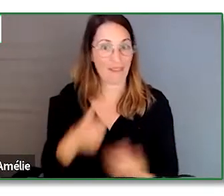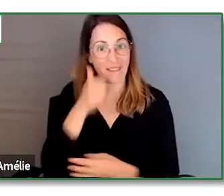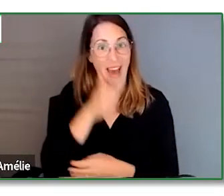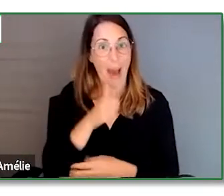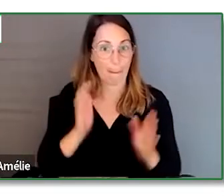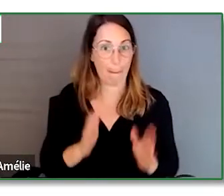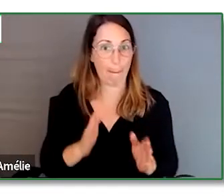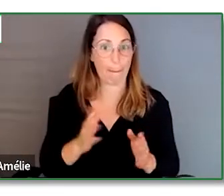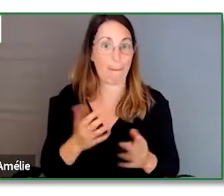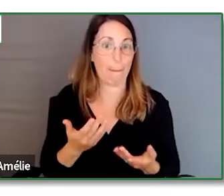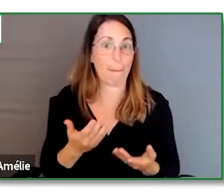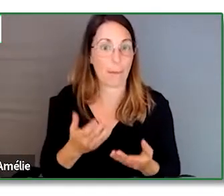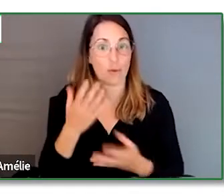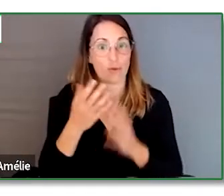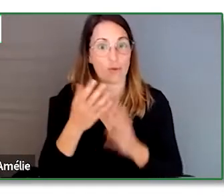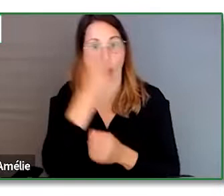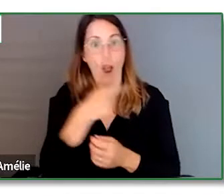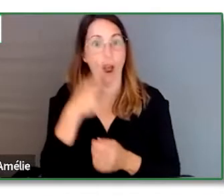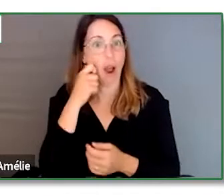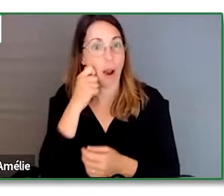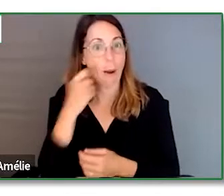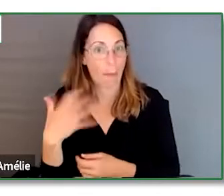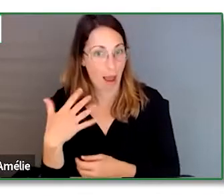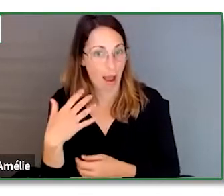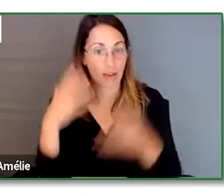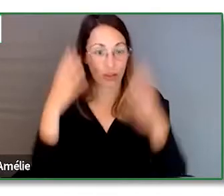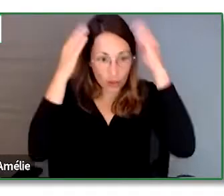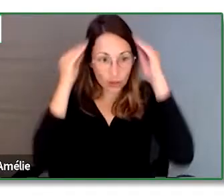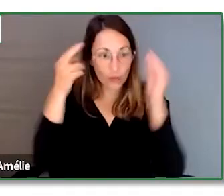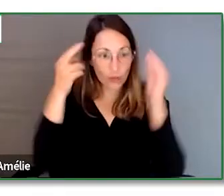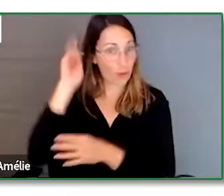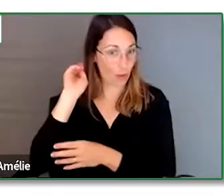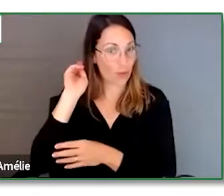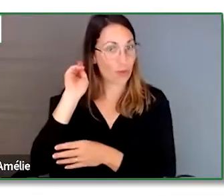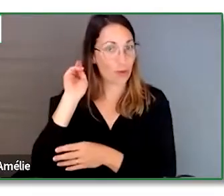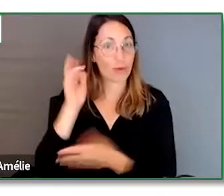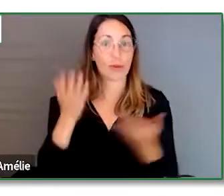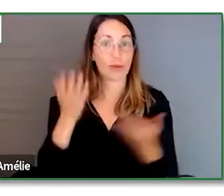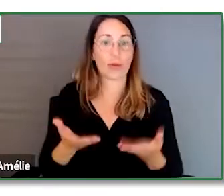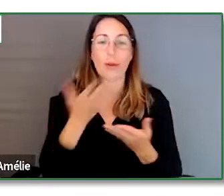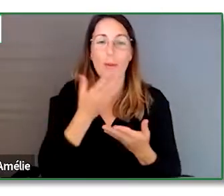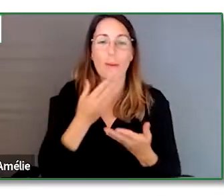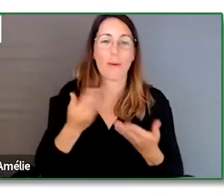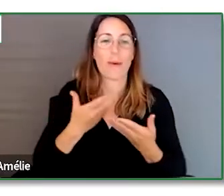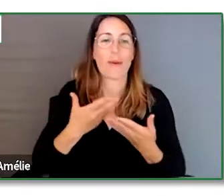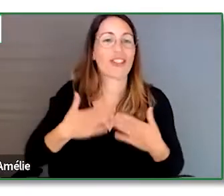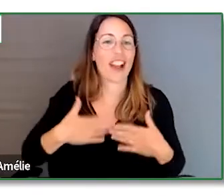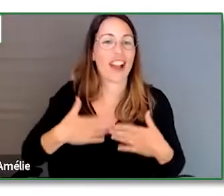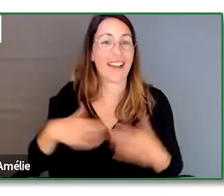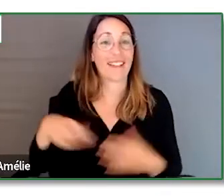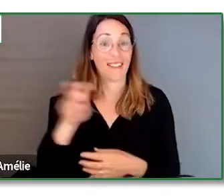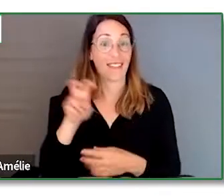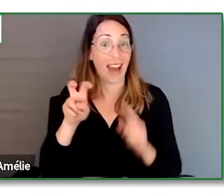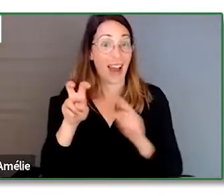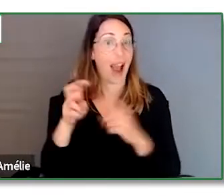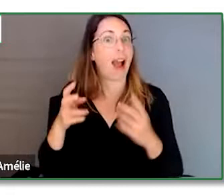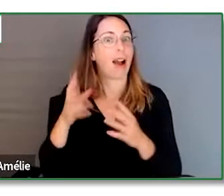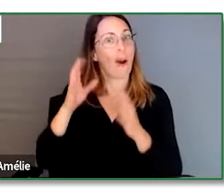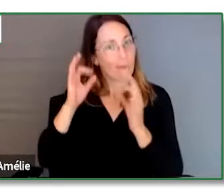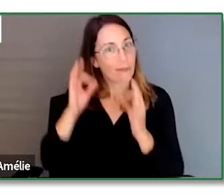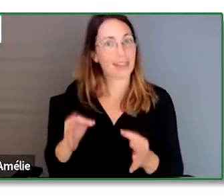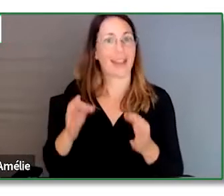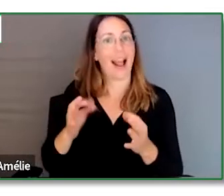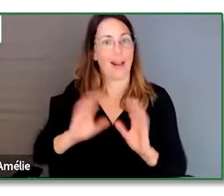roux. Aujourd'hui, je porte un beau chandail vert qui est en fait l'uniforme de Parc Canada. Mon pronom est